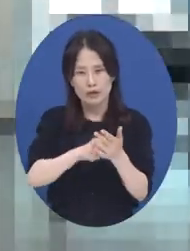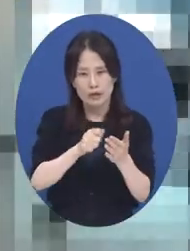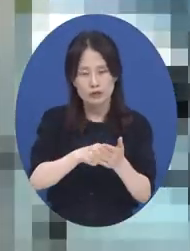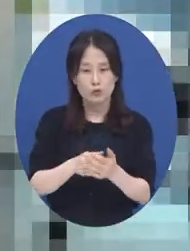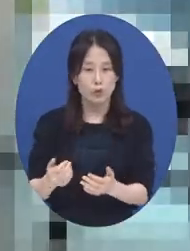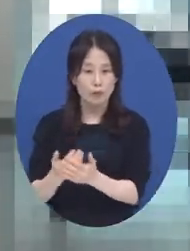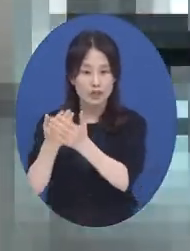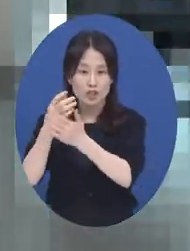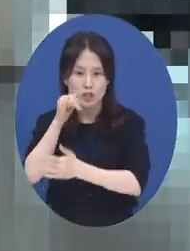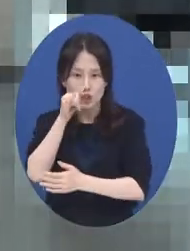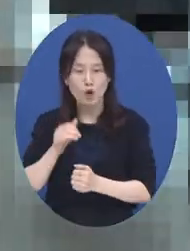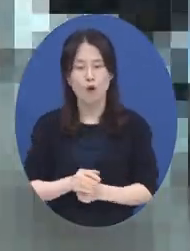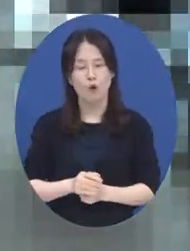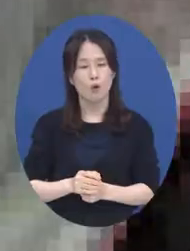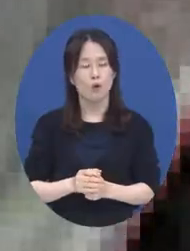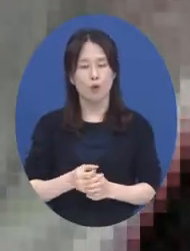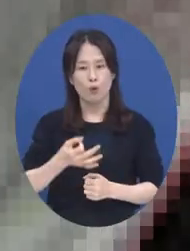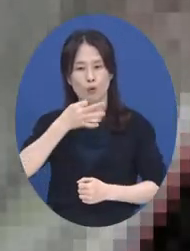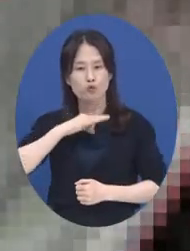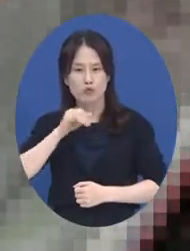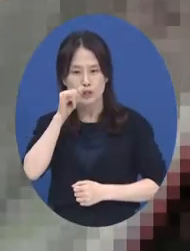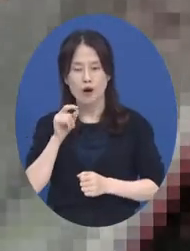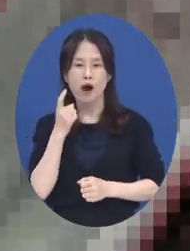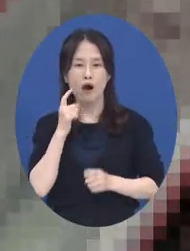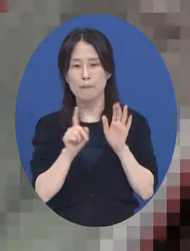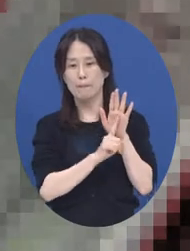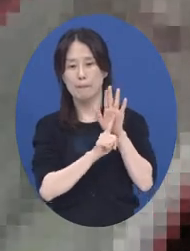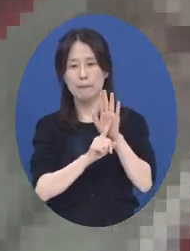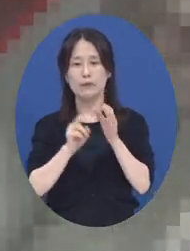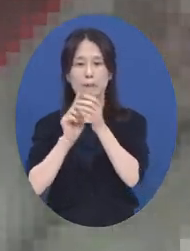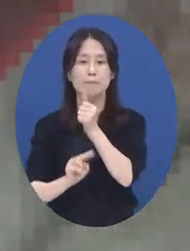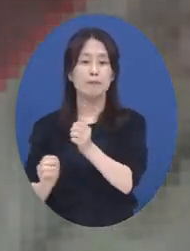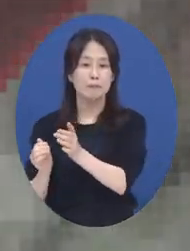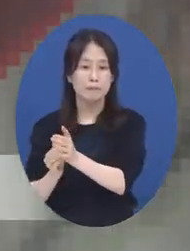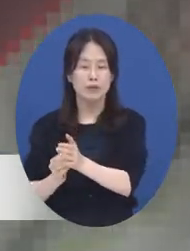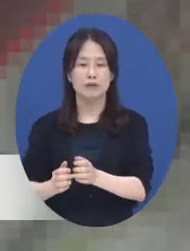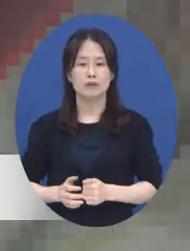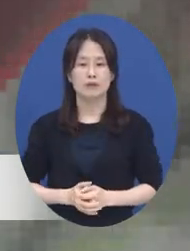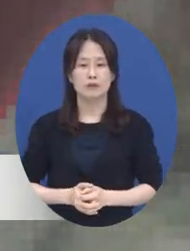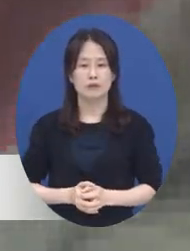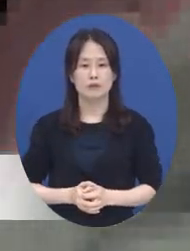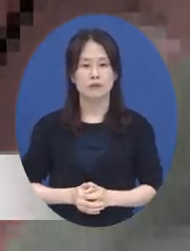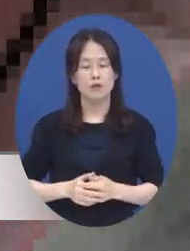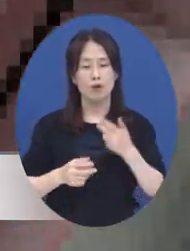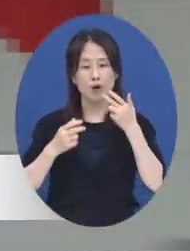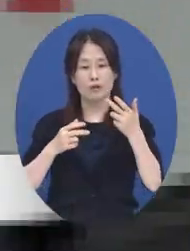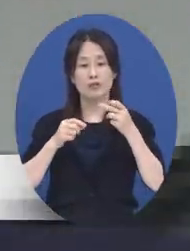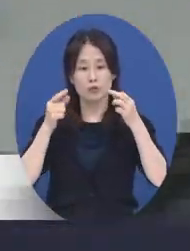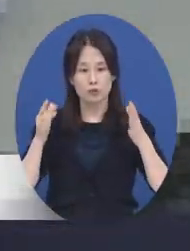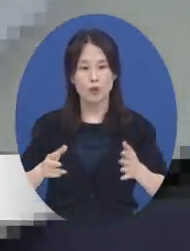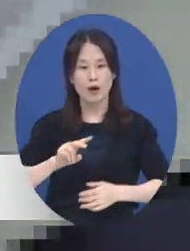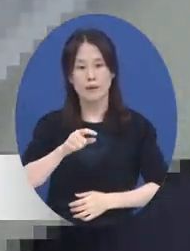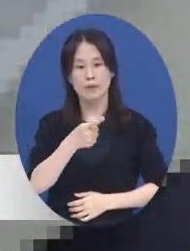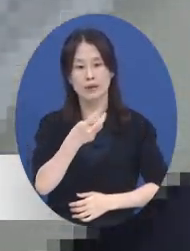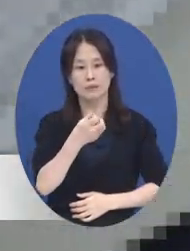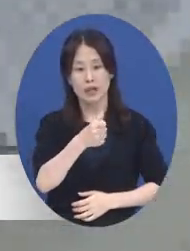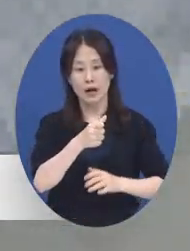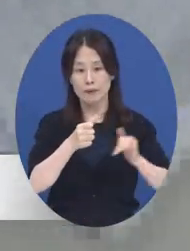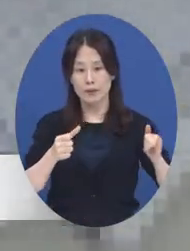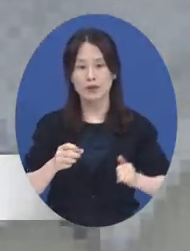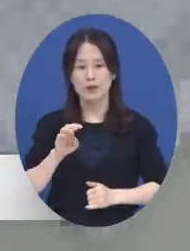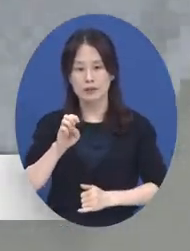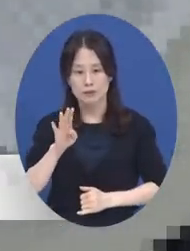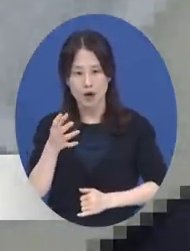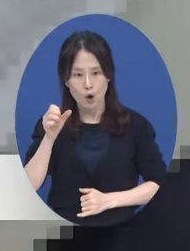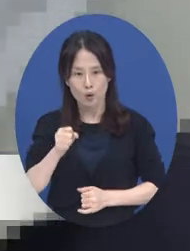호재가 많아 시세 차익이 예상된다는 거짓 홍보를 통해 팔아치웠습니다. 7개월 사이에 135명에게 44억